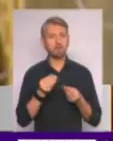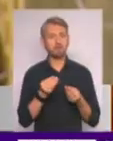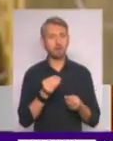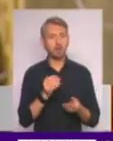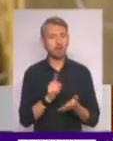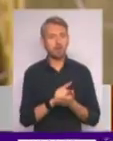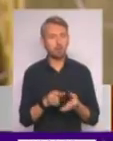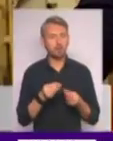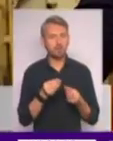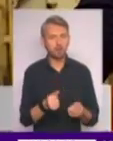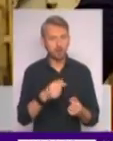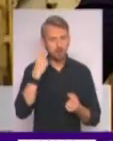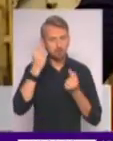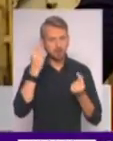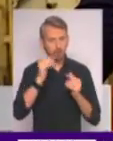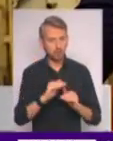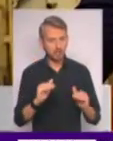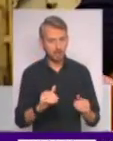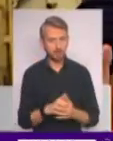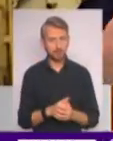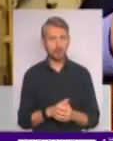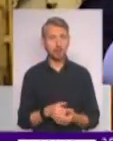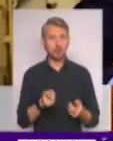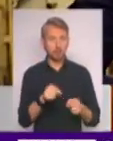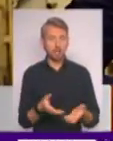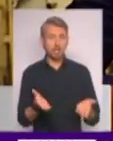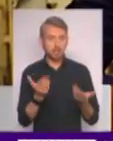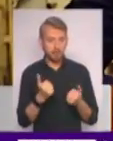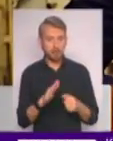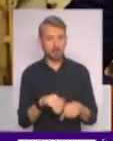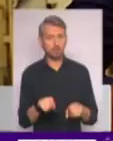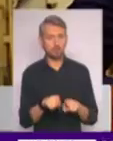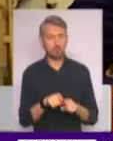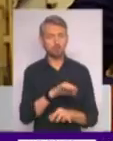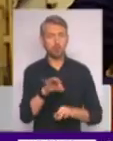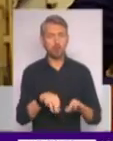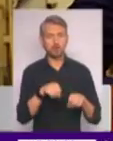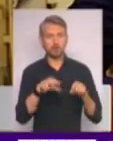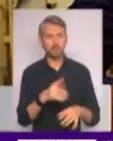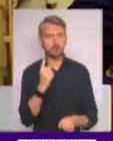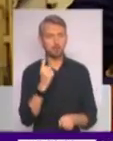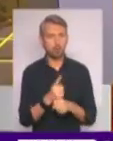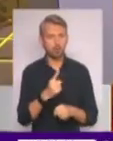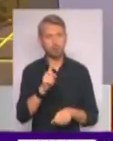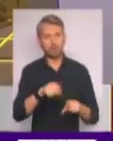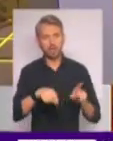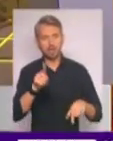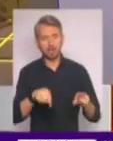психіку, скажімо так, дітей. Тоді давайте тоді в тому ж такі проєкті рішення забороненому